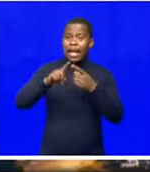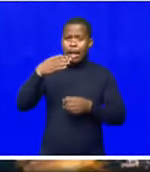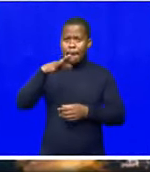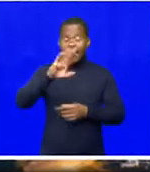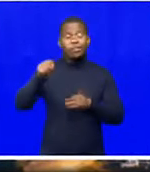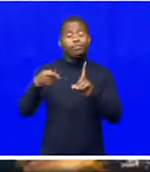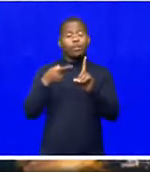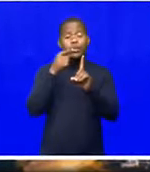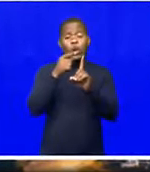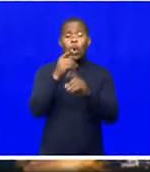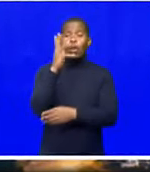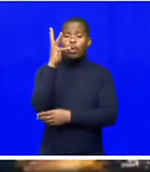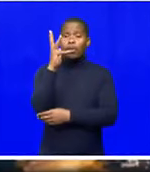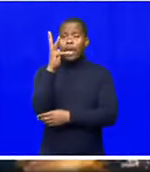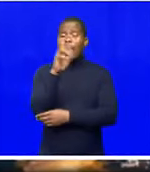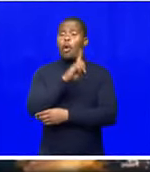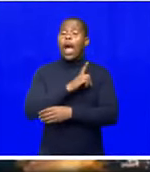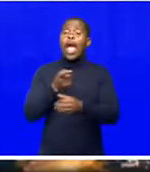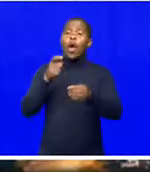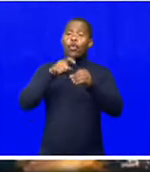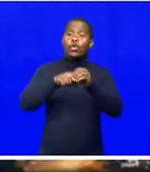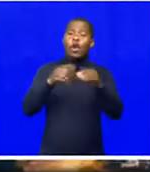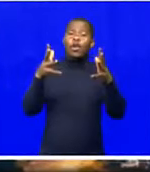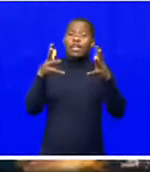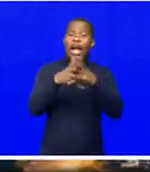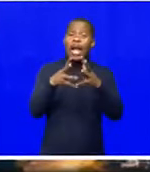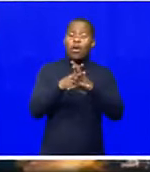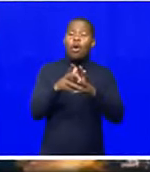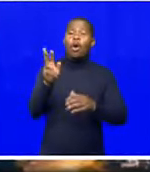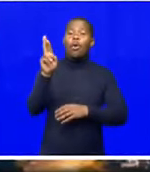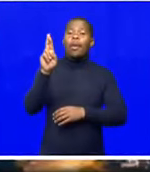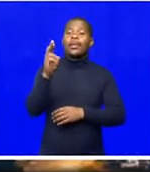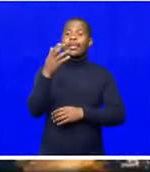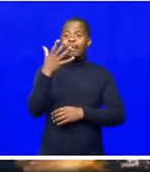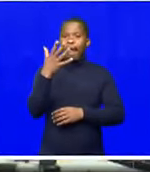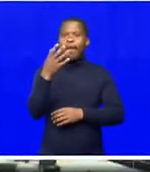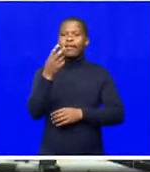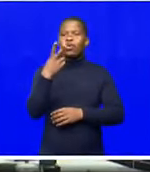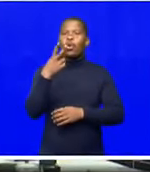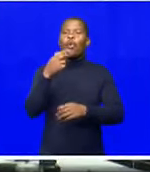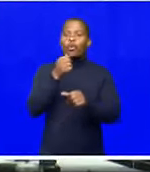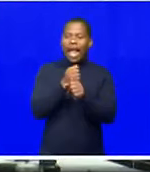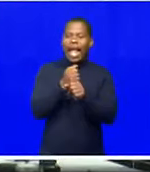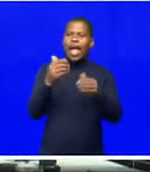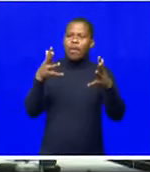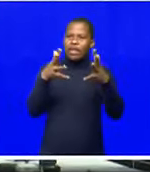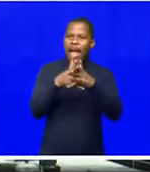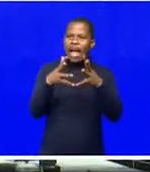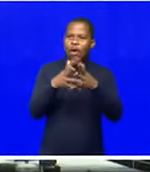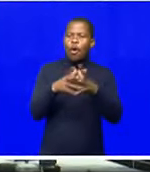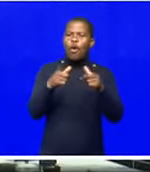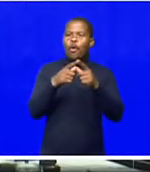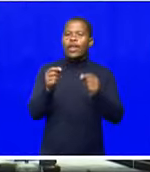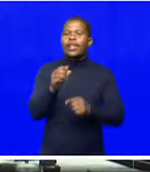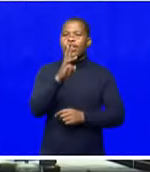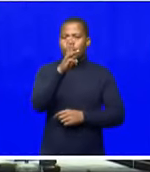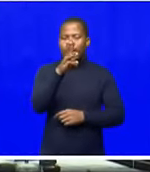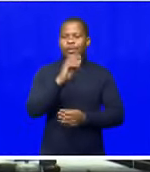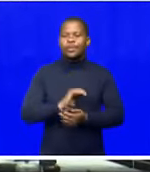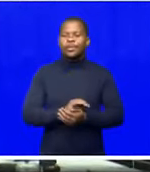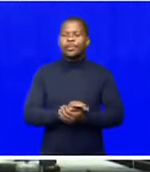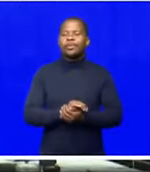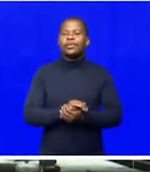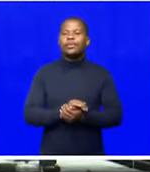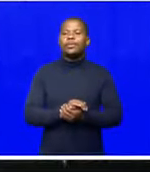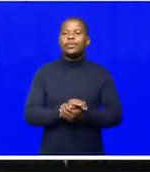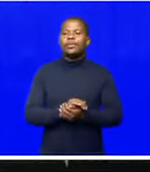yemidlalo yeMazone 5 lobanjelwe kuleli lotawuthatha emalanga lamabili. emalunga enhlangano ledlaso emidlalo yentasi sifundza